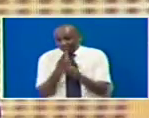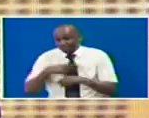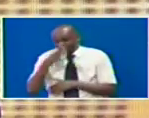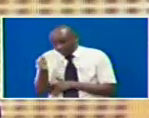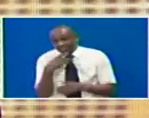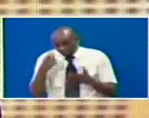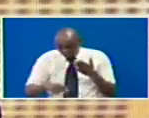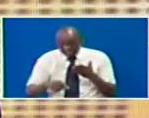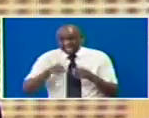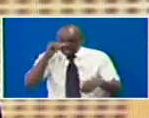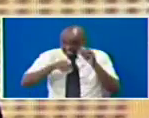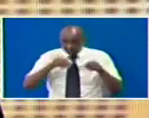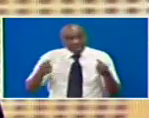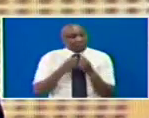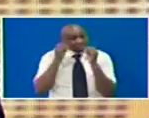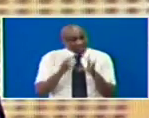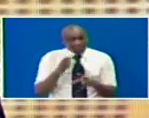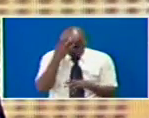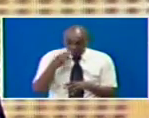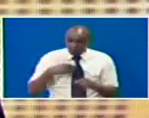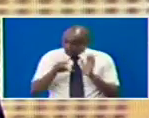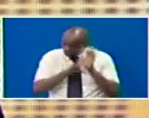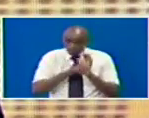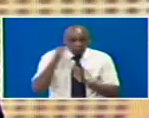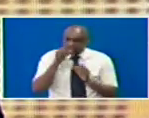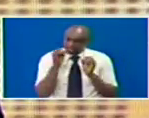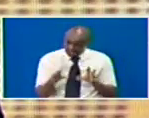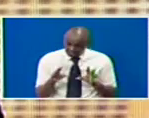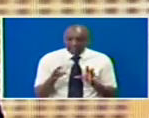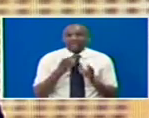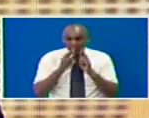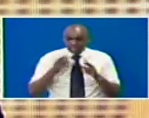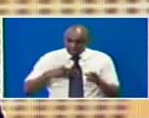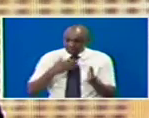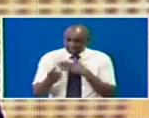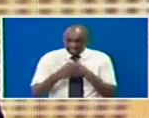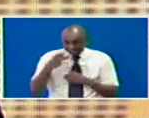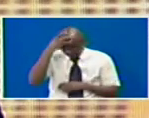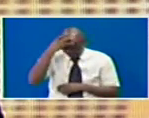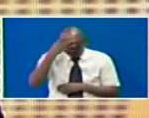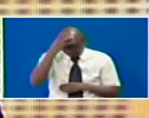katu uchaguzi hautofanyika kupitia katiba ya zamani. Moses Wakhisi na taarifa zaidi.